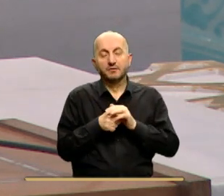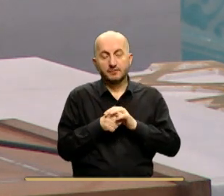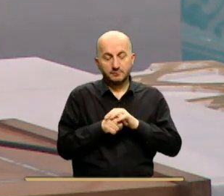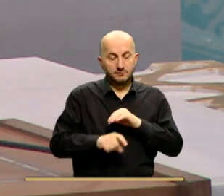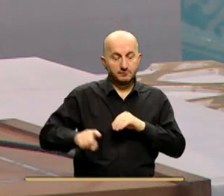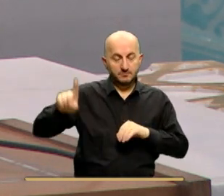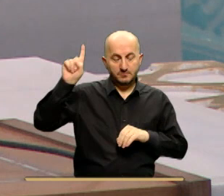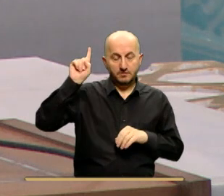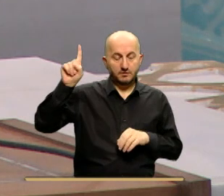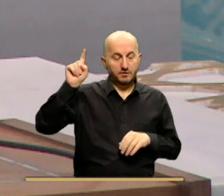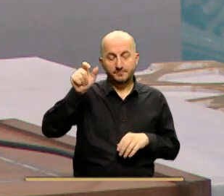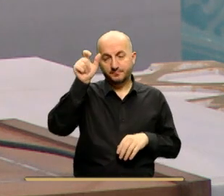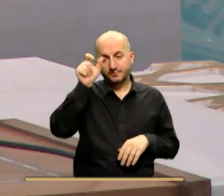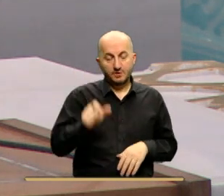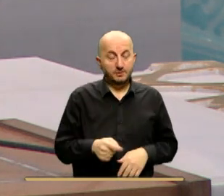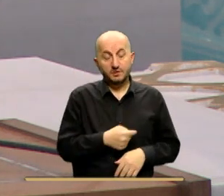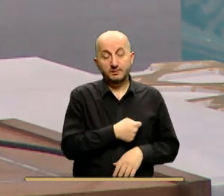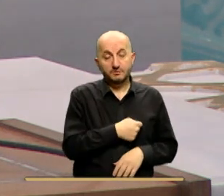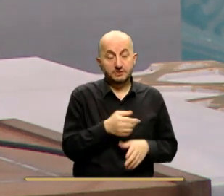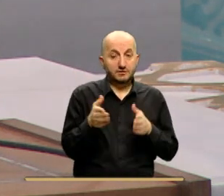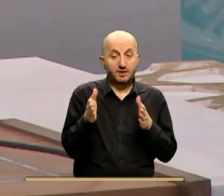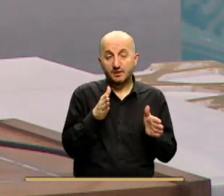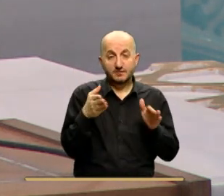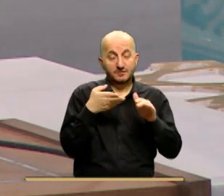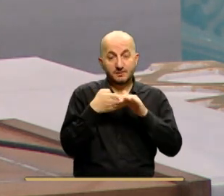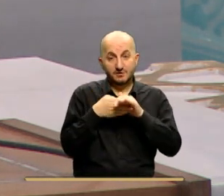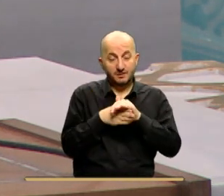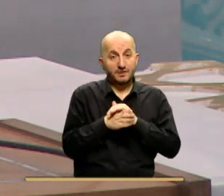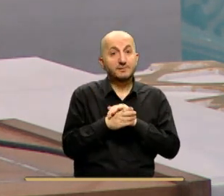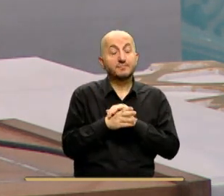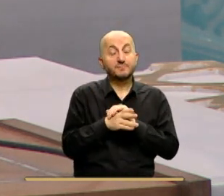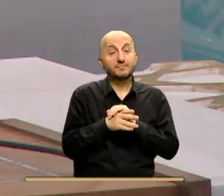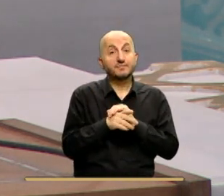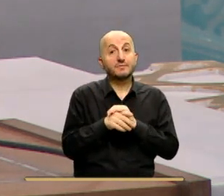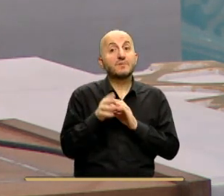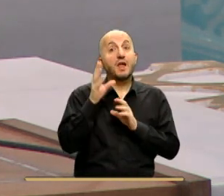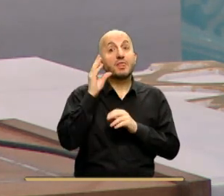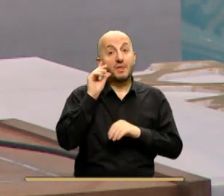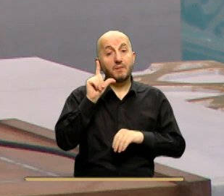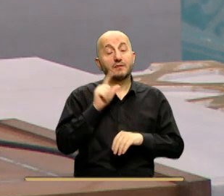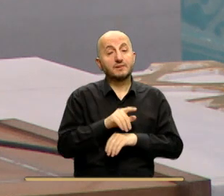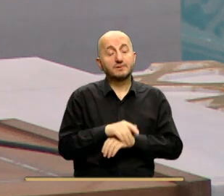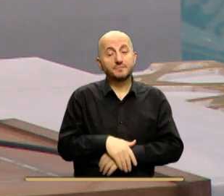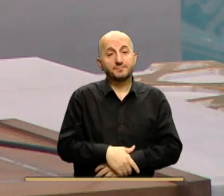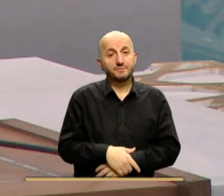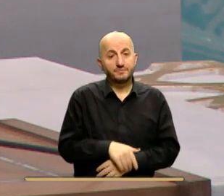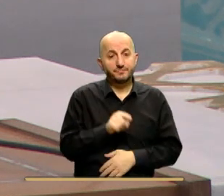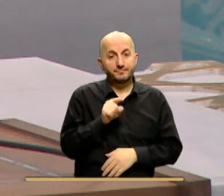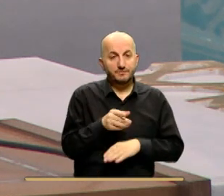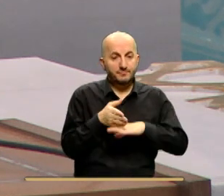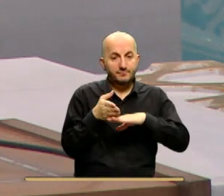Allah kişiyle kalbinin arasına girer mefhumundan bunu anlamalıyız aziz kardeşlerim. Bu